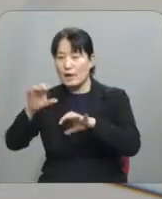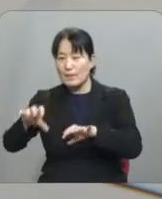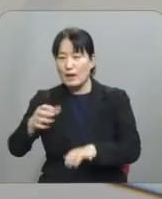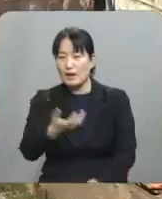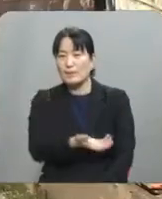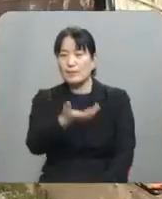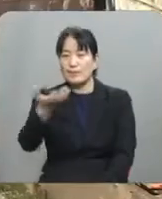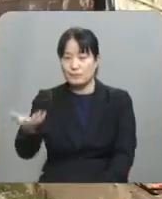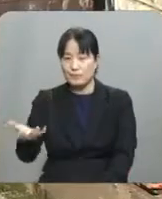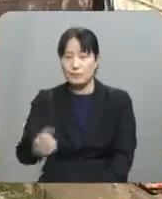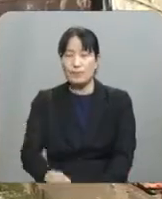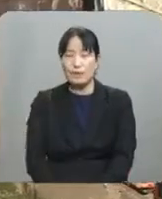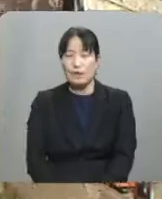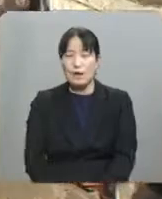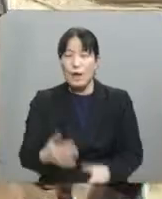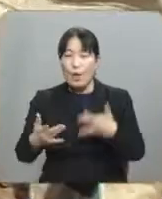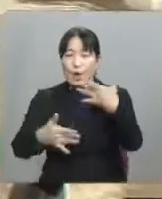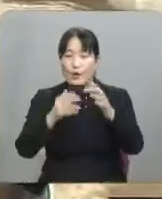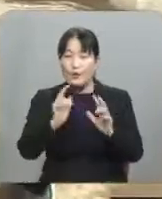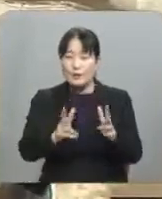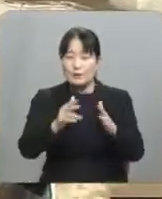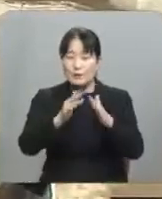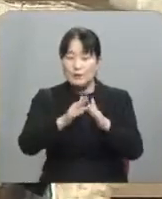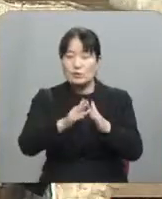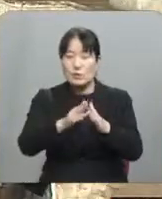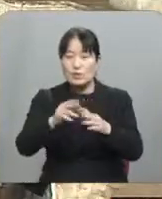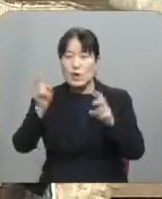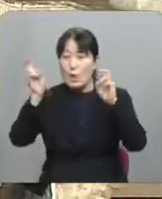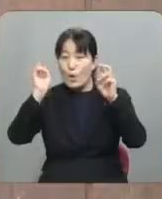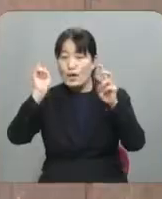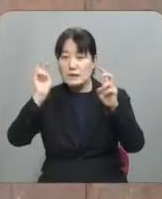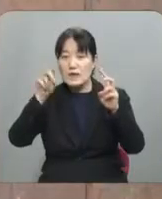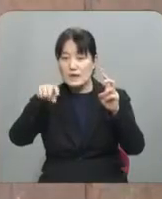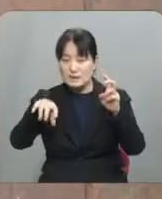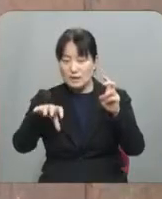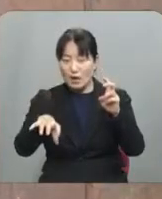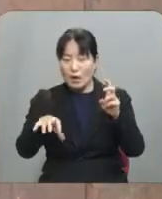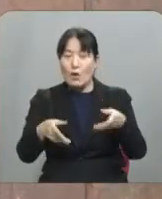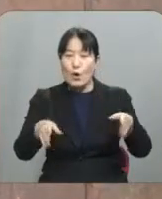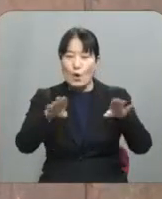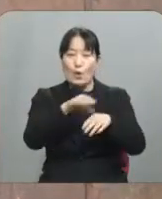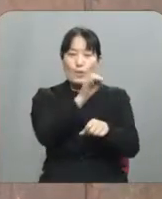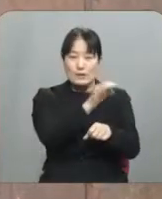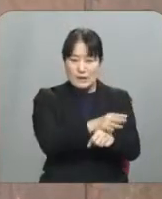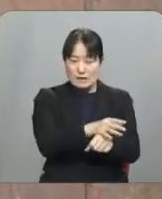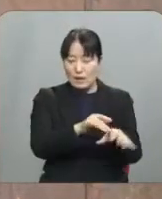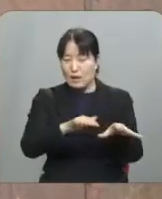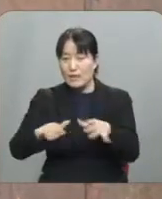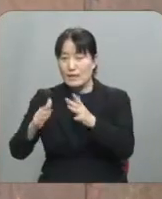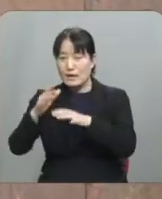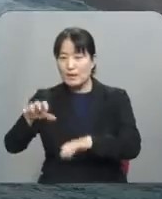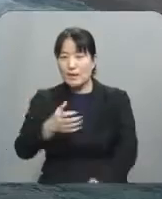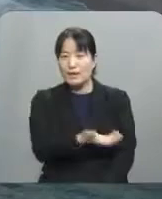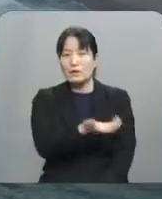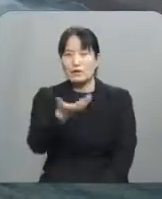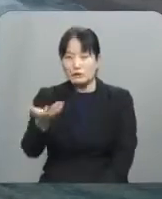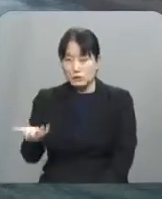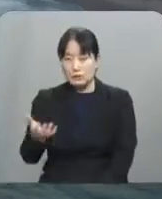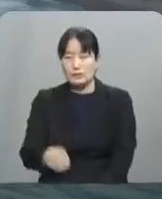바뀌었습니다. 화력발전소를 짓고 있는 삼척 블루파워 주식회사가 이 건물을 사서 어촌계에 넘겨준